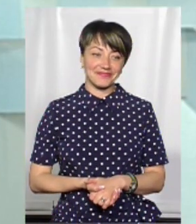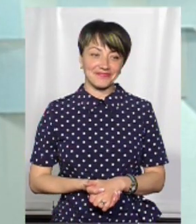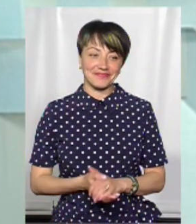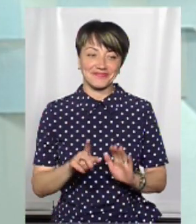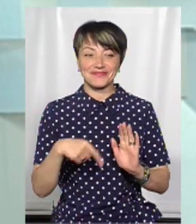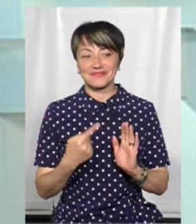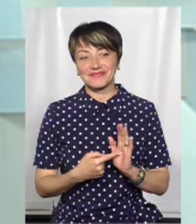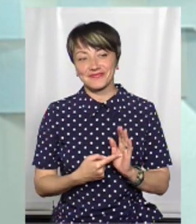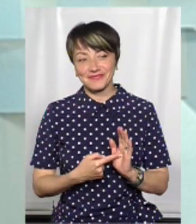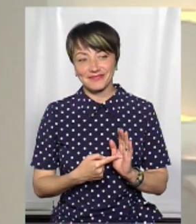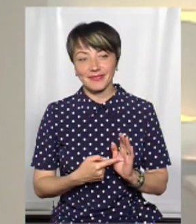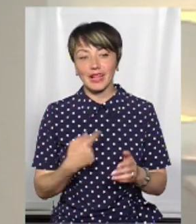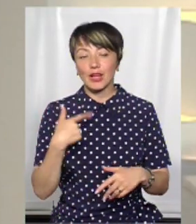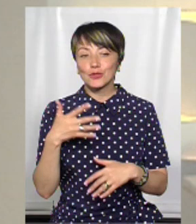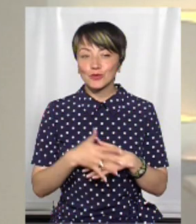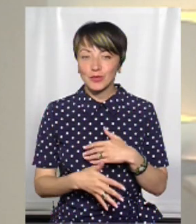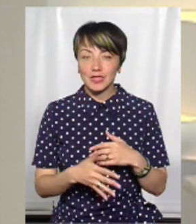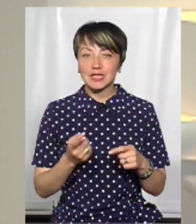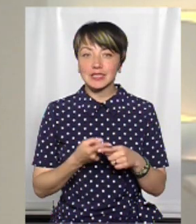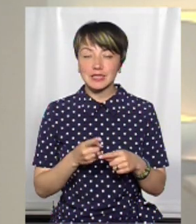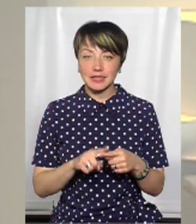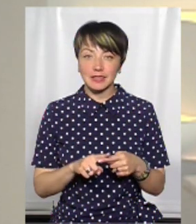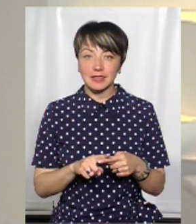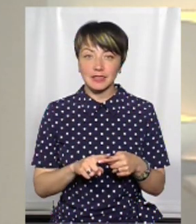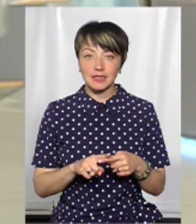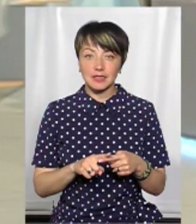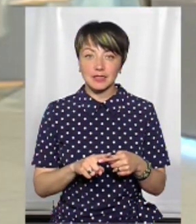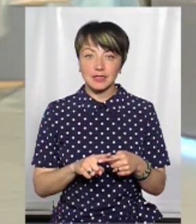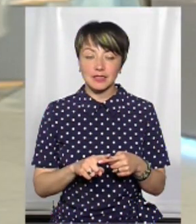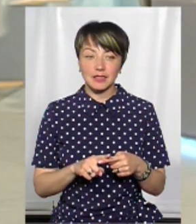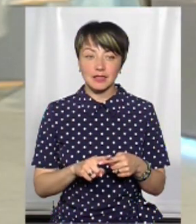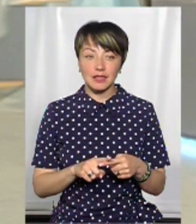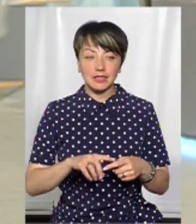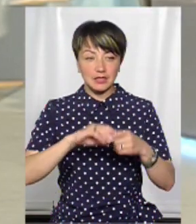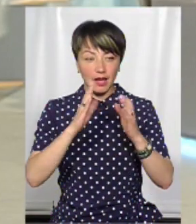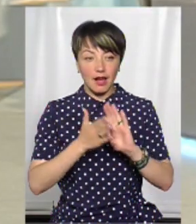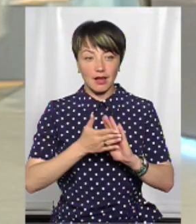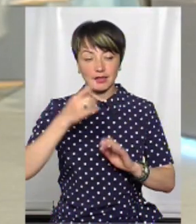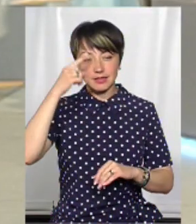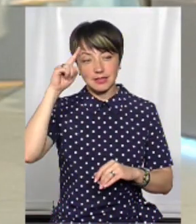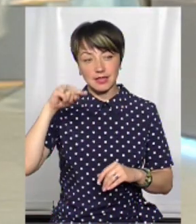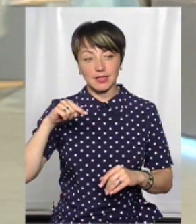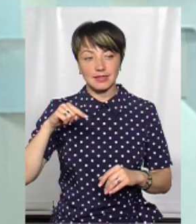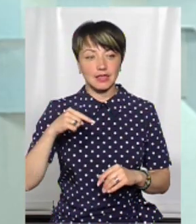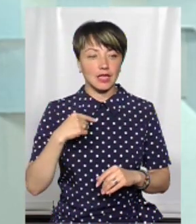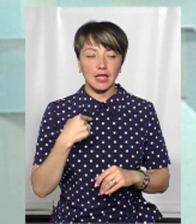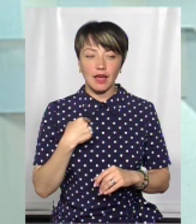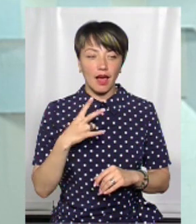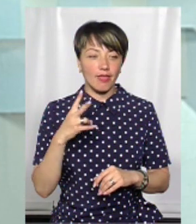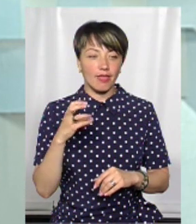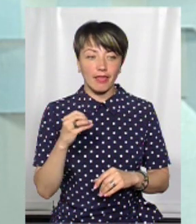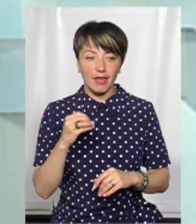Таке запитання розумію. Я розумію, що це із общих знань. Да? Я не